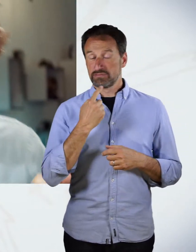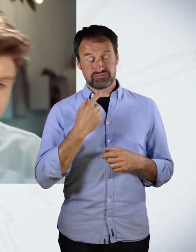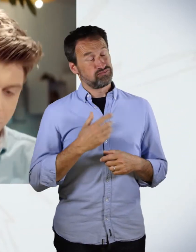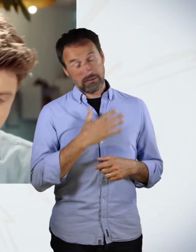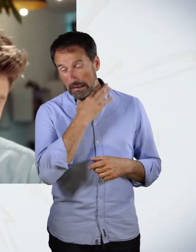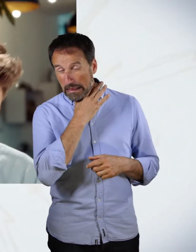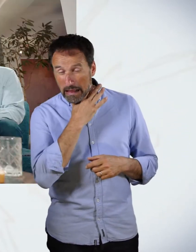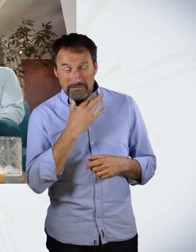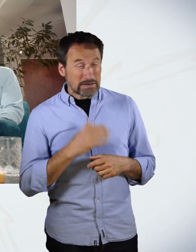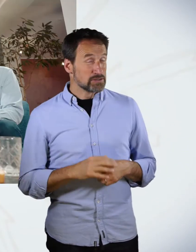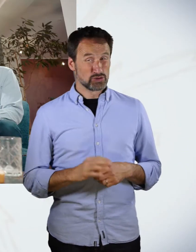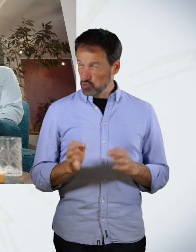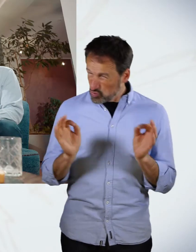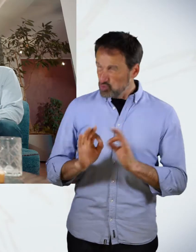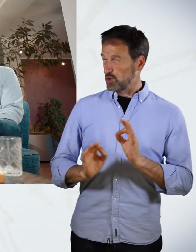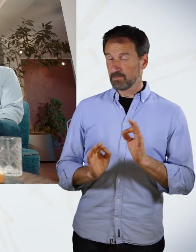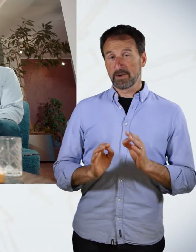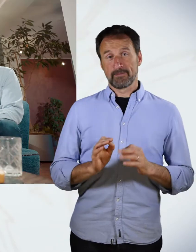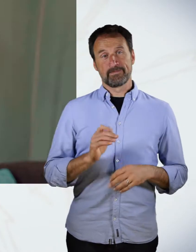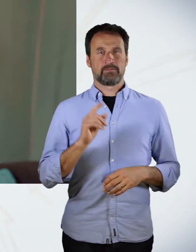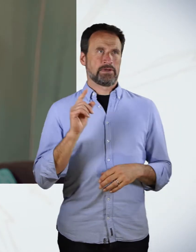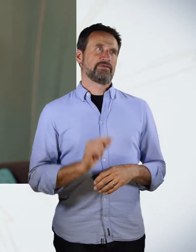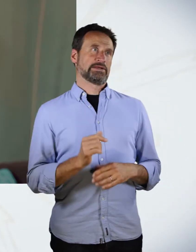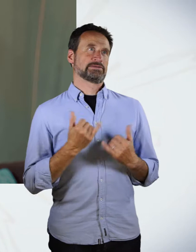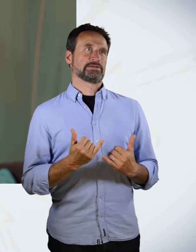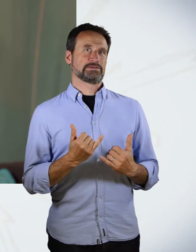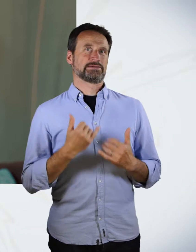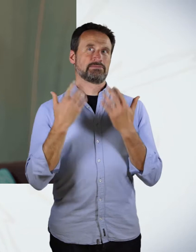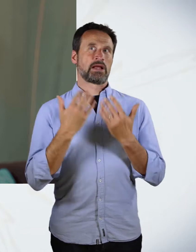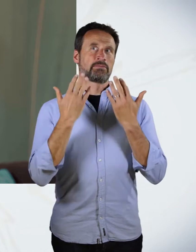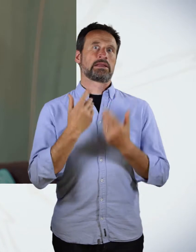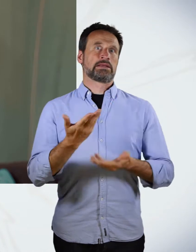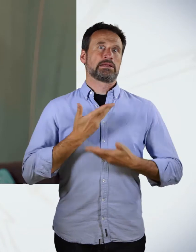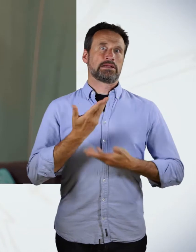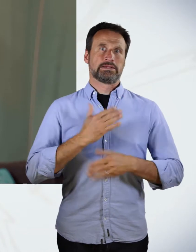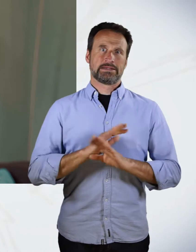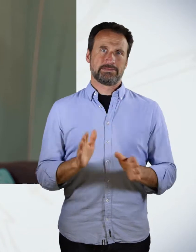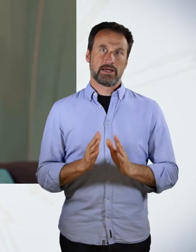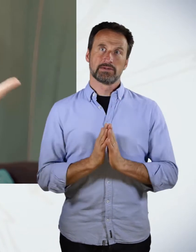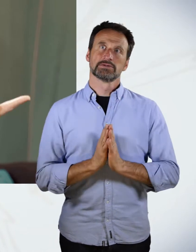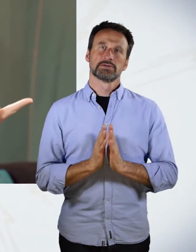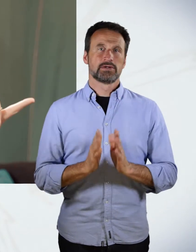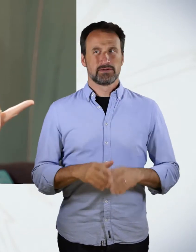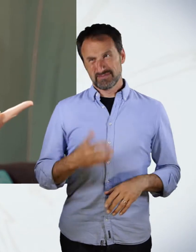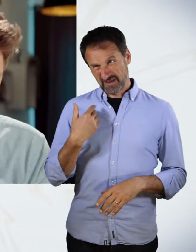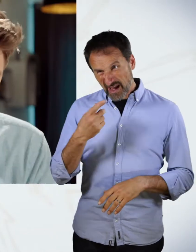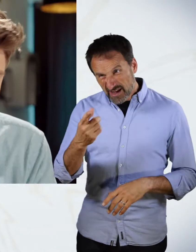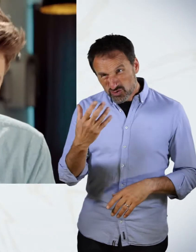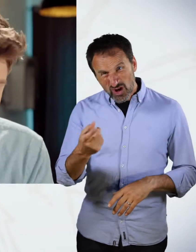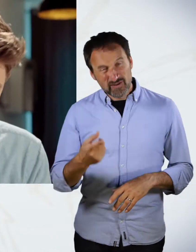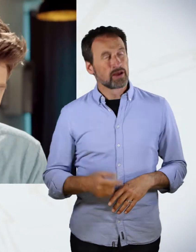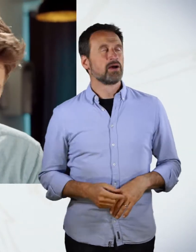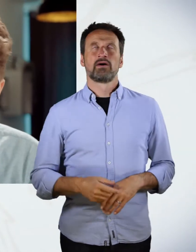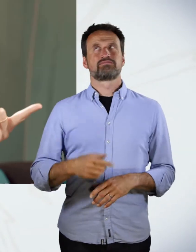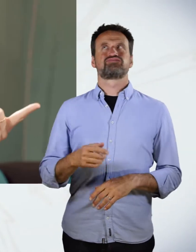Ekelhaft. Ganz schlimm. Aber wenigstens ist bei mir Mathematik jetzt hoffentlich abgehakt für Challenges und ich muss da nicht mehr ran. Hättest du so eine Aufgabe hingegangen?